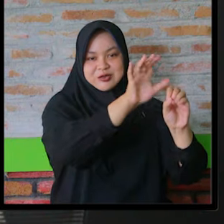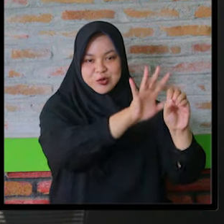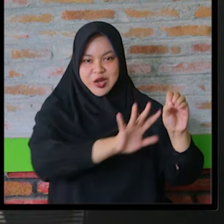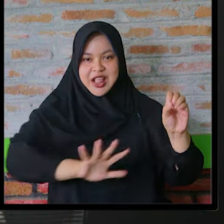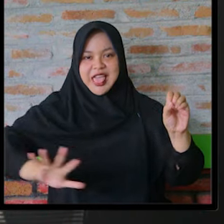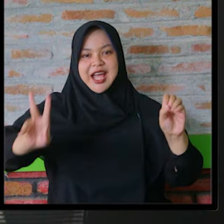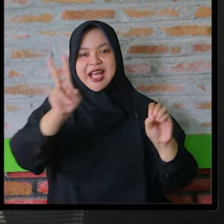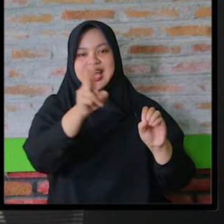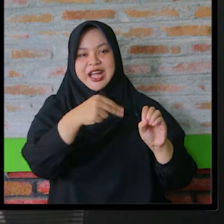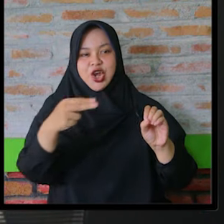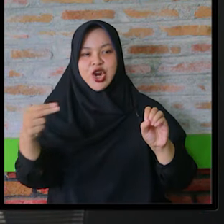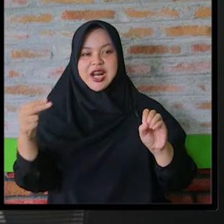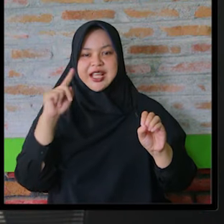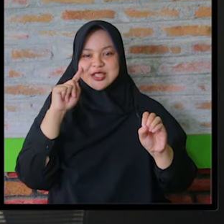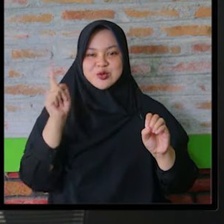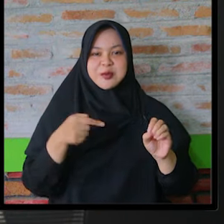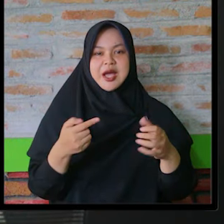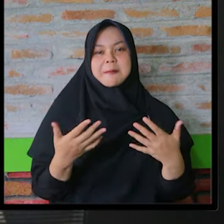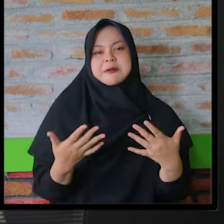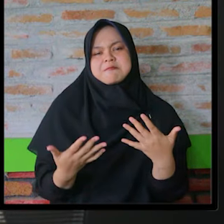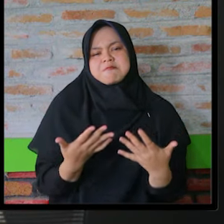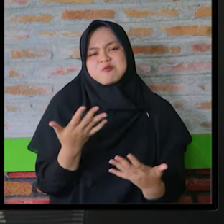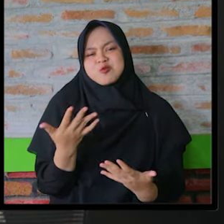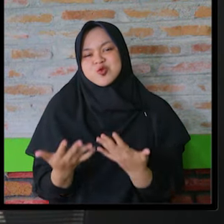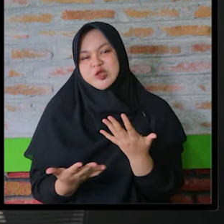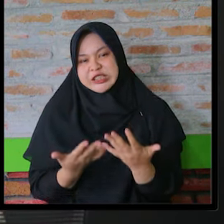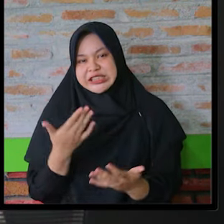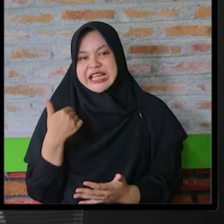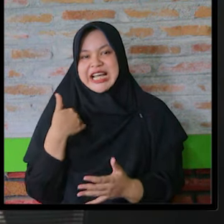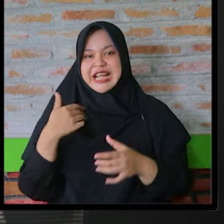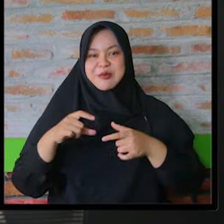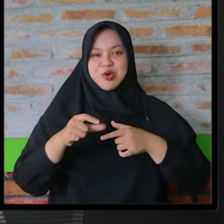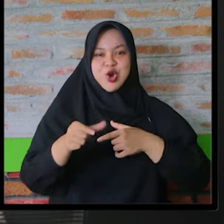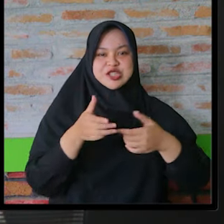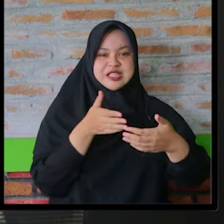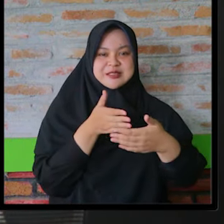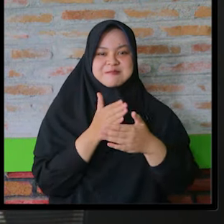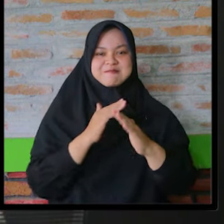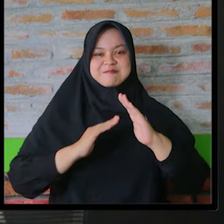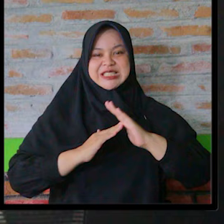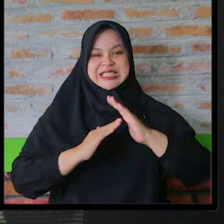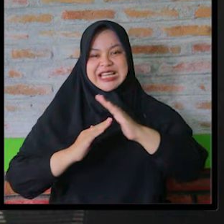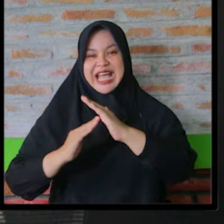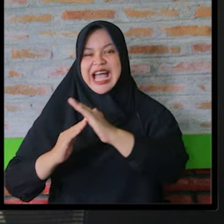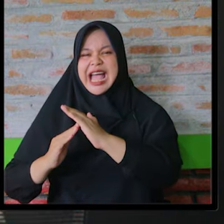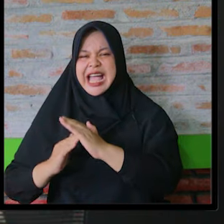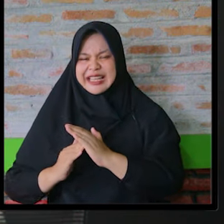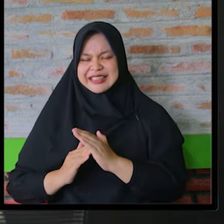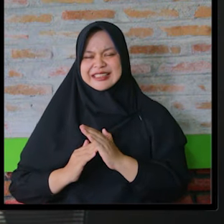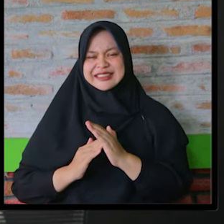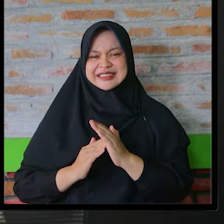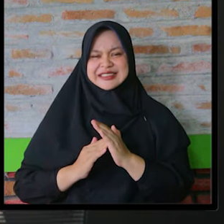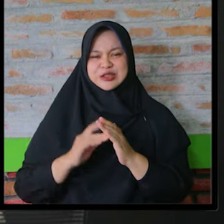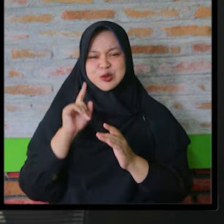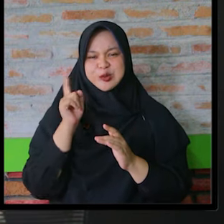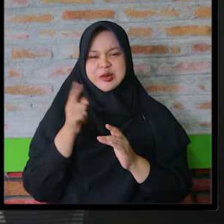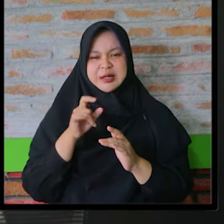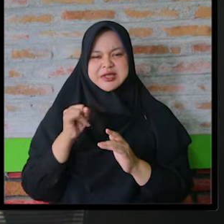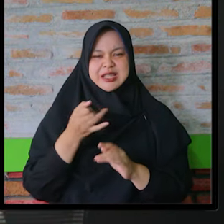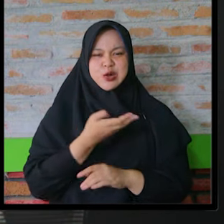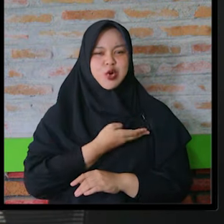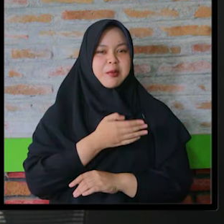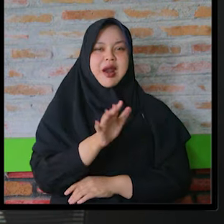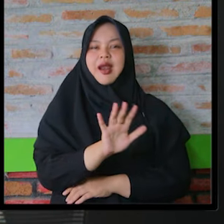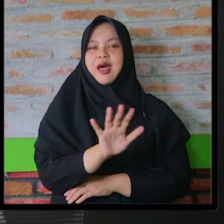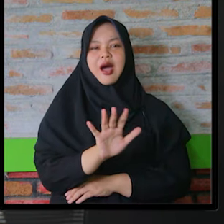ee agar mungkin ada proses pencegahannya Biar mereka juga tidak menjadi ee korban